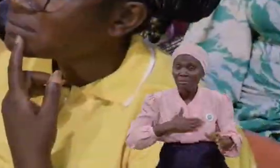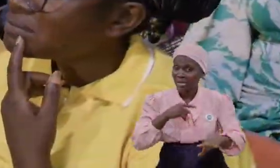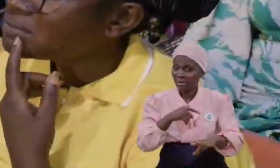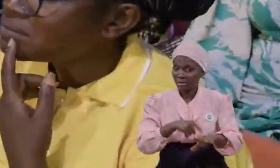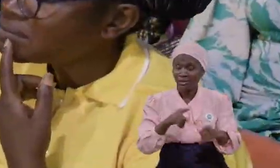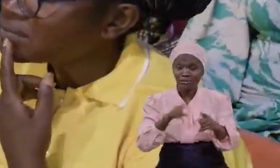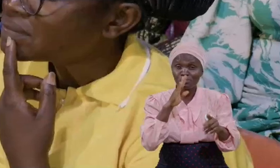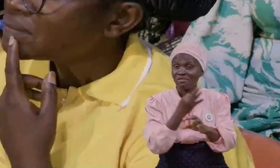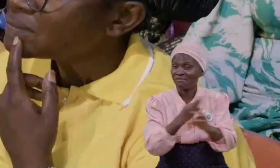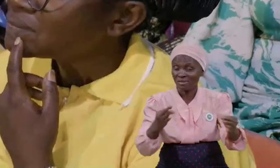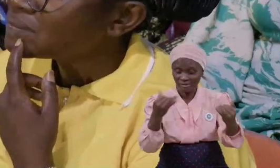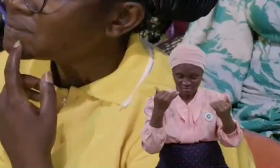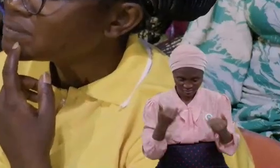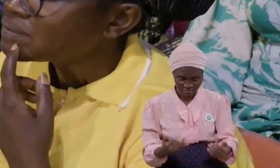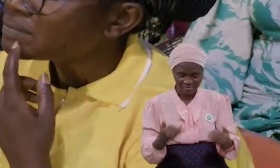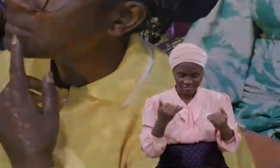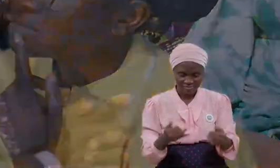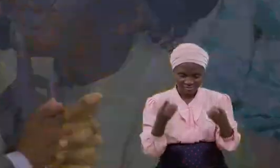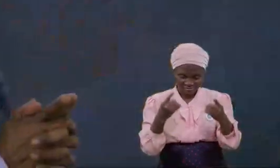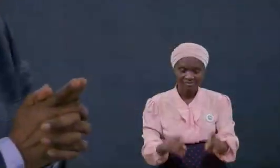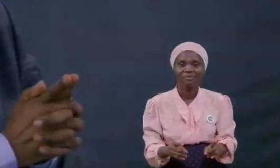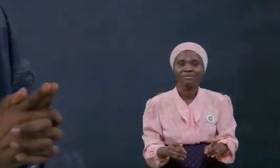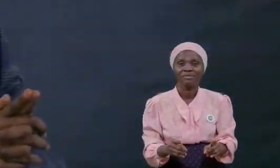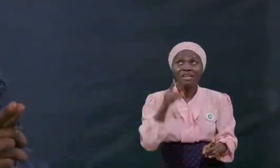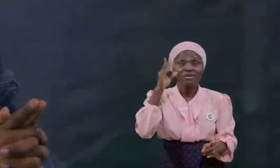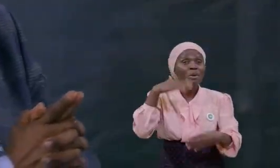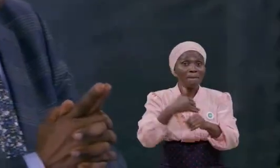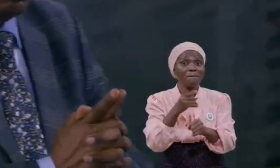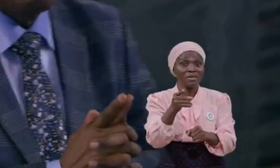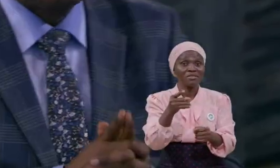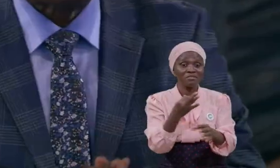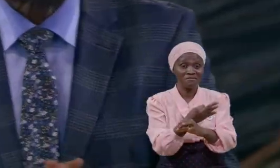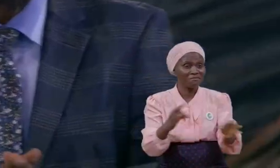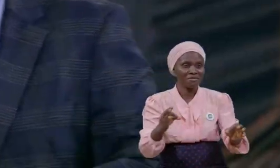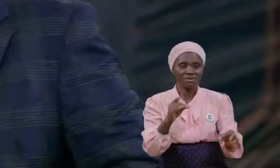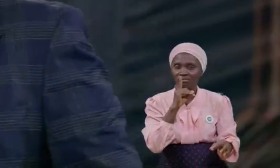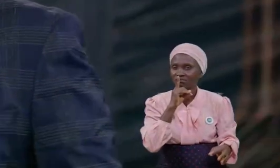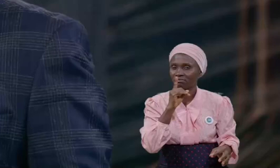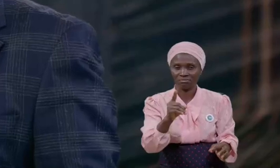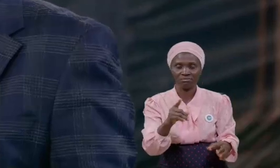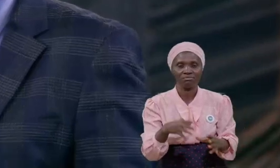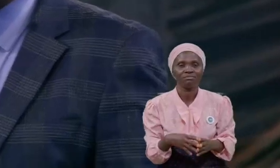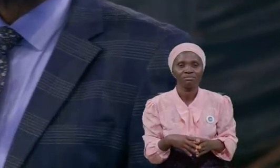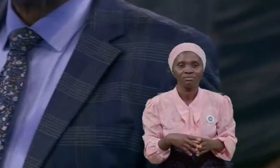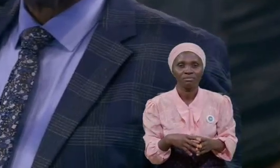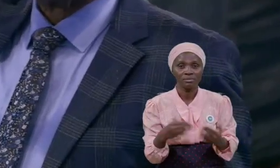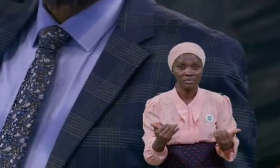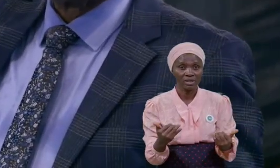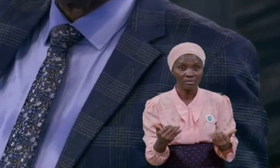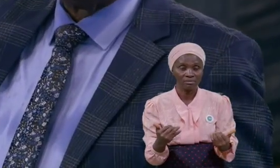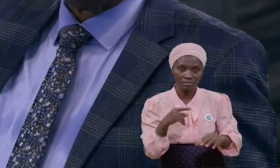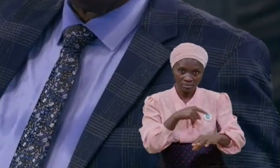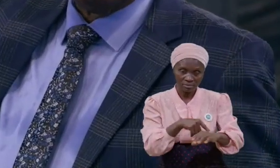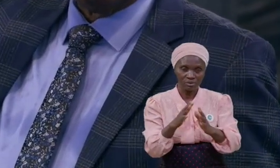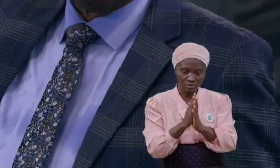Il t'affranchira et réellement libre. La tête baissée, les yeux fermés. Tu étais presque